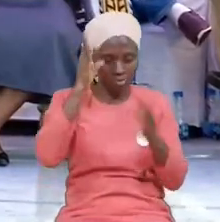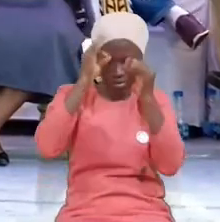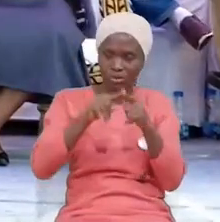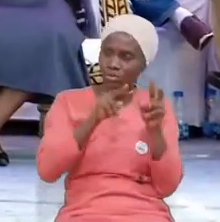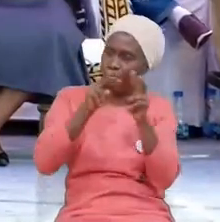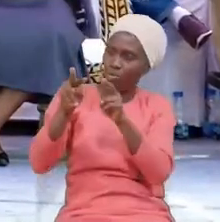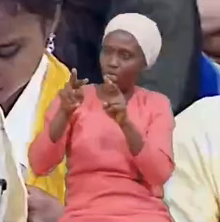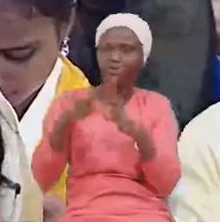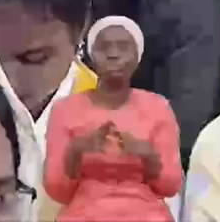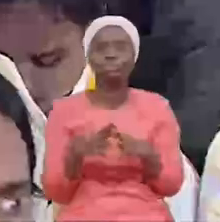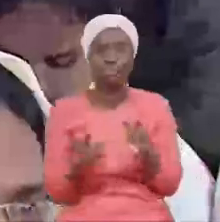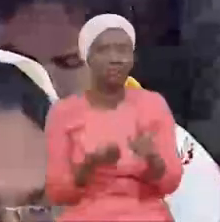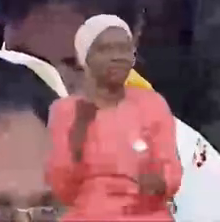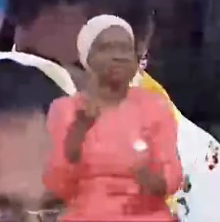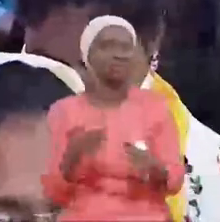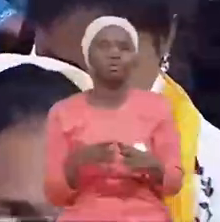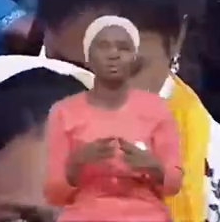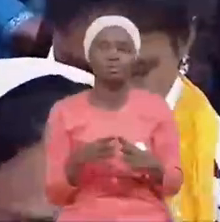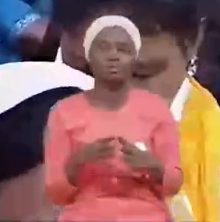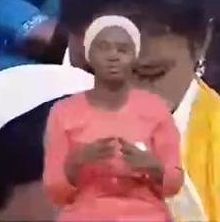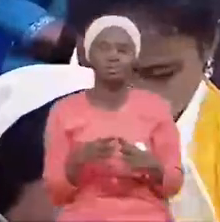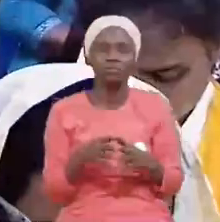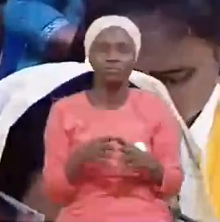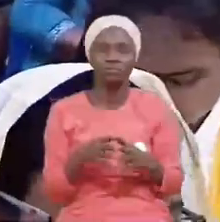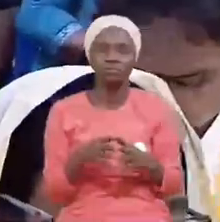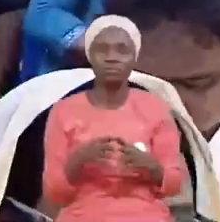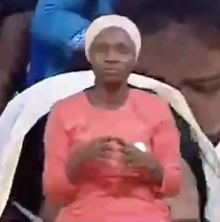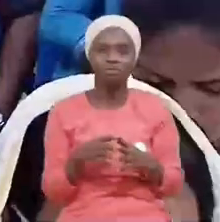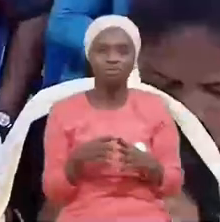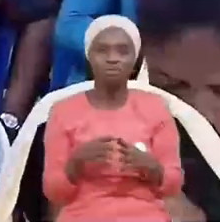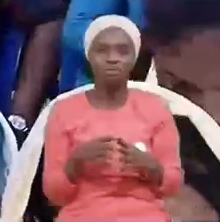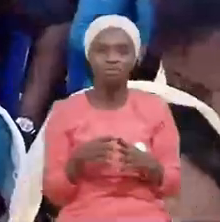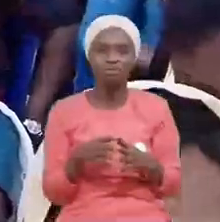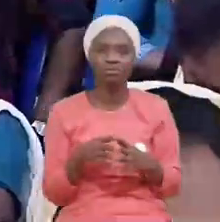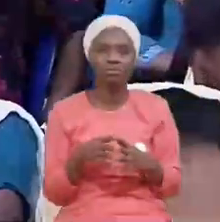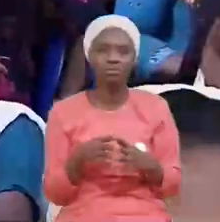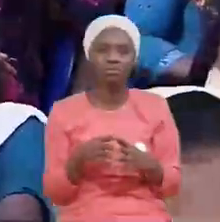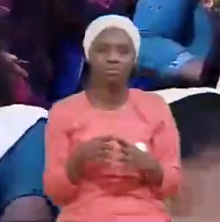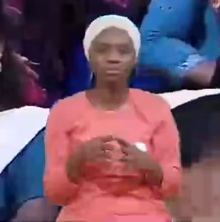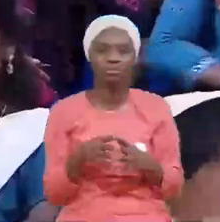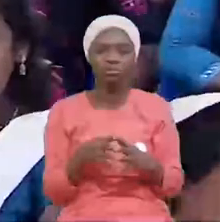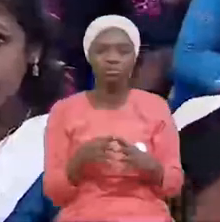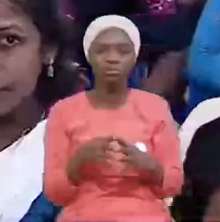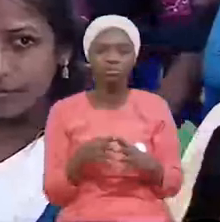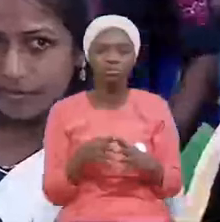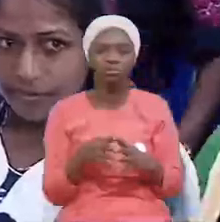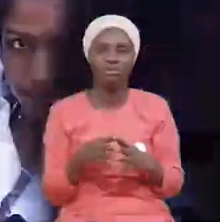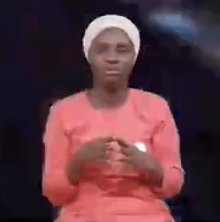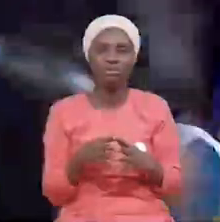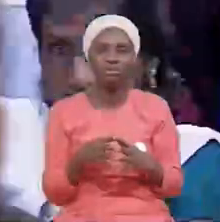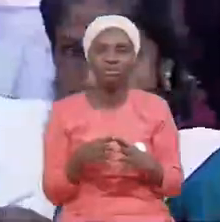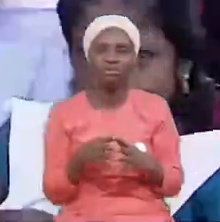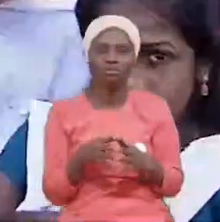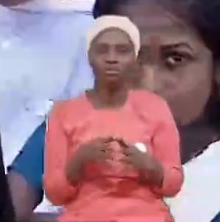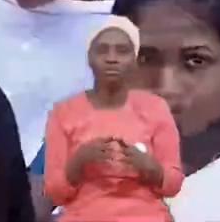la première chose que doit te dire, c'est qu'une personne plus âgée comme toi, elle ne s'est pas associée à quelqu'un d'autre, mais c'est à toi. Elle veut te détruire. Tu